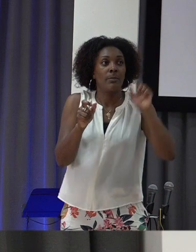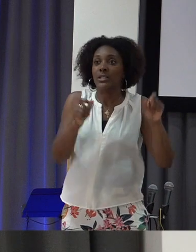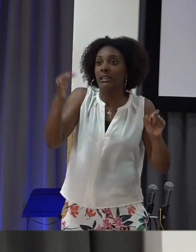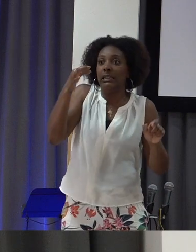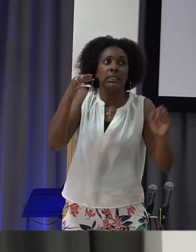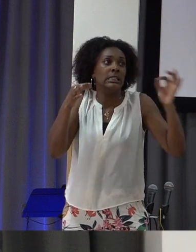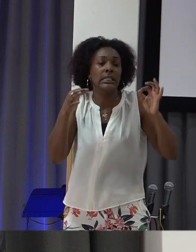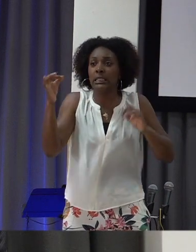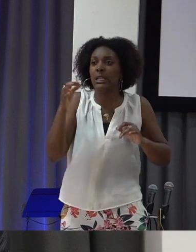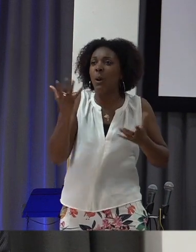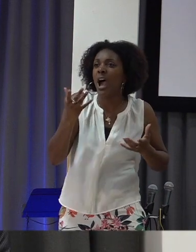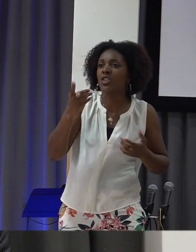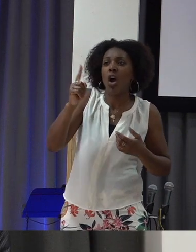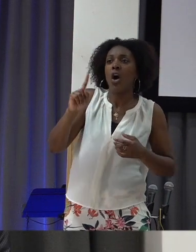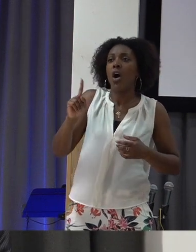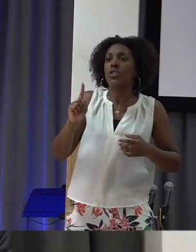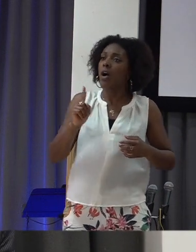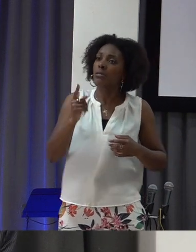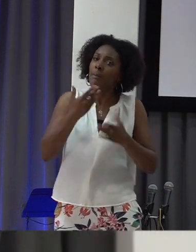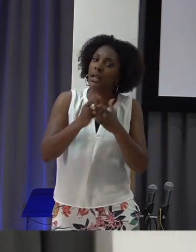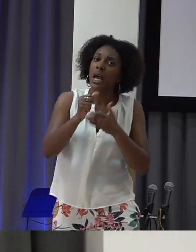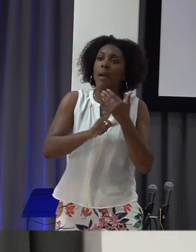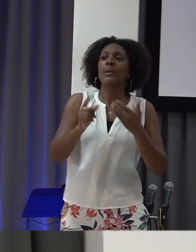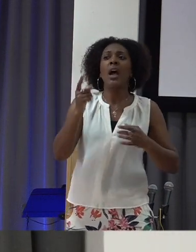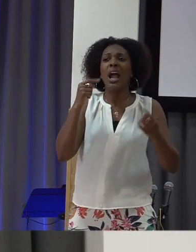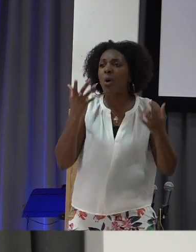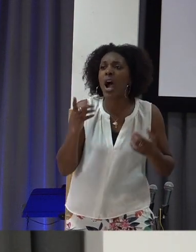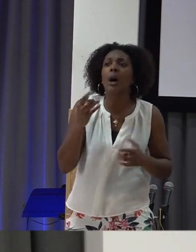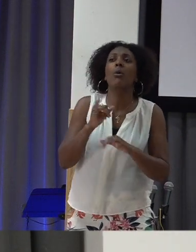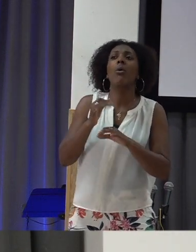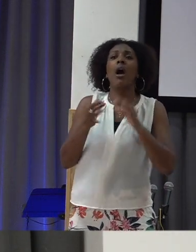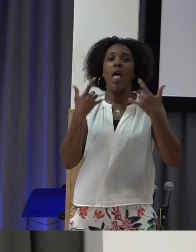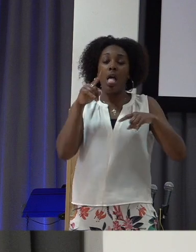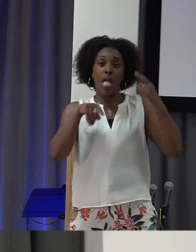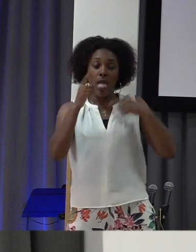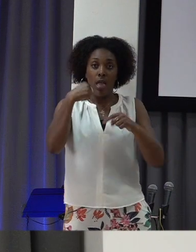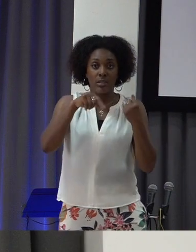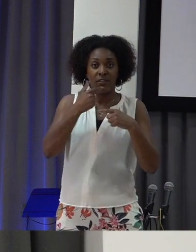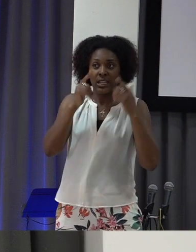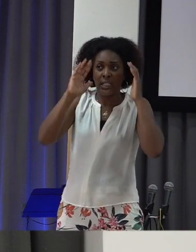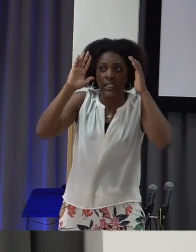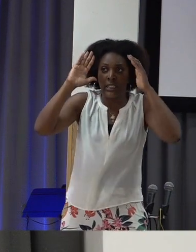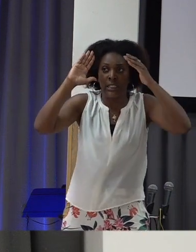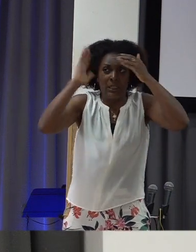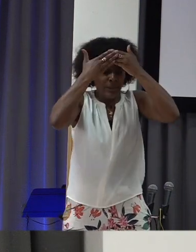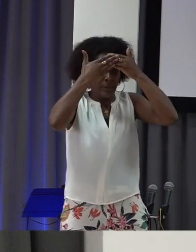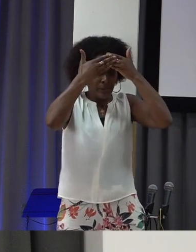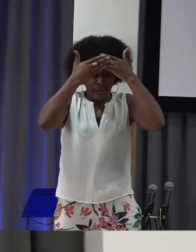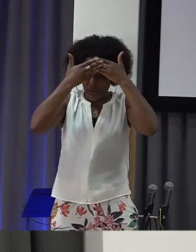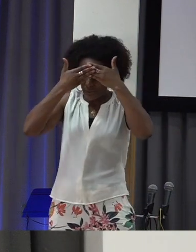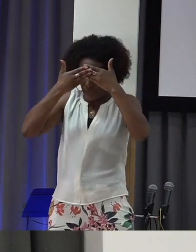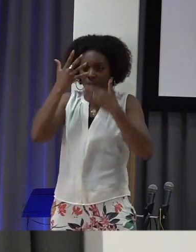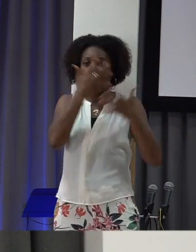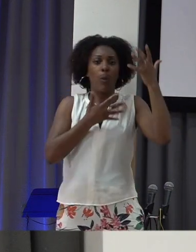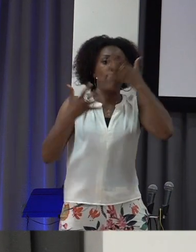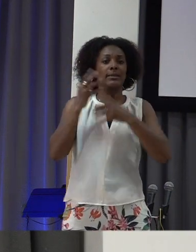peu en allant un peu plus loin que ce qu'il sait. Alors, il s'efforce alors de fermer son esprit à tout ce qui trouble